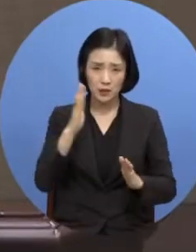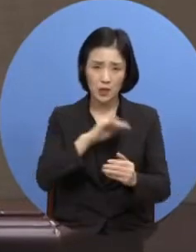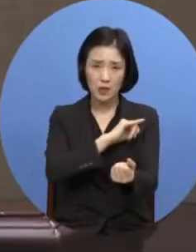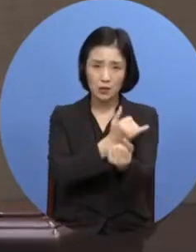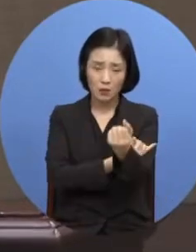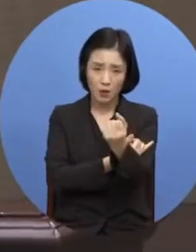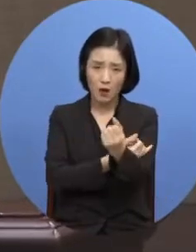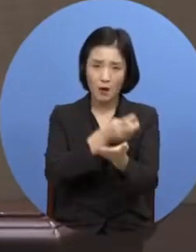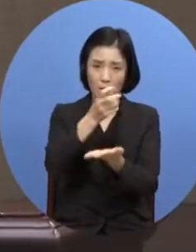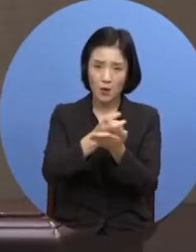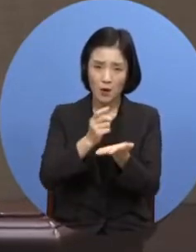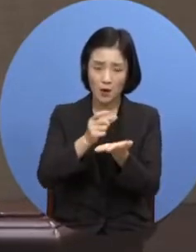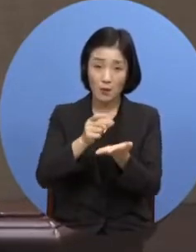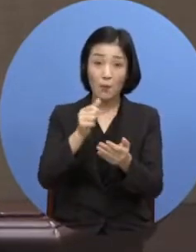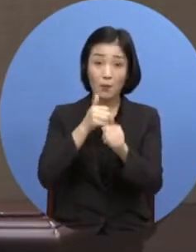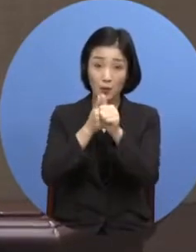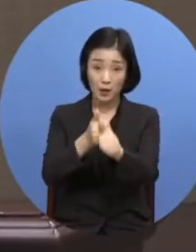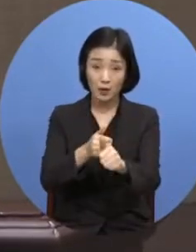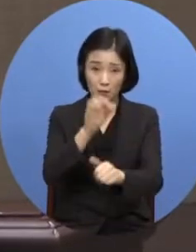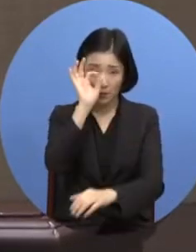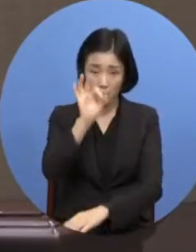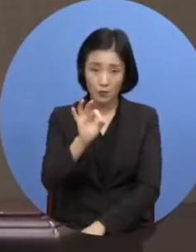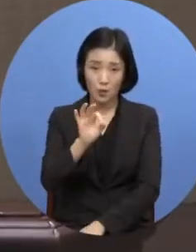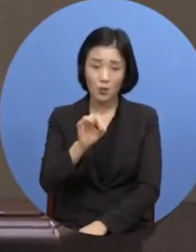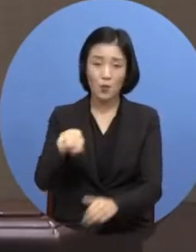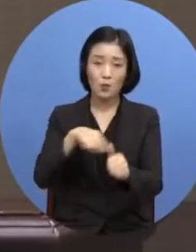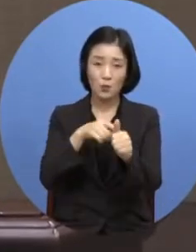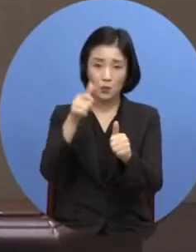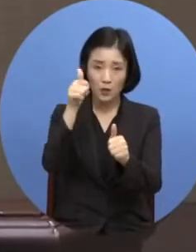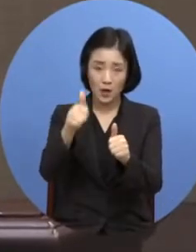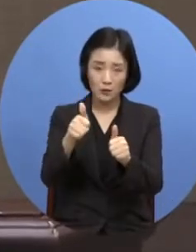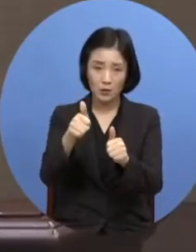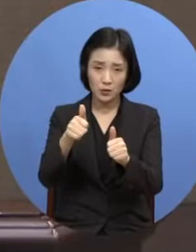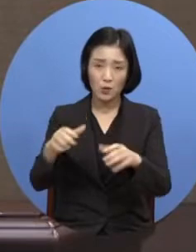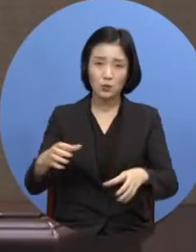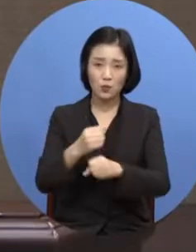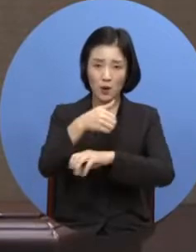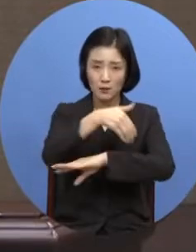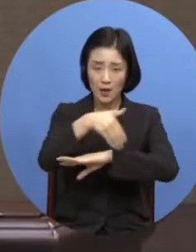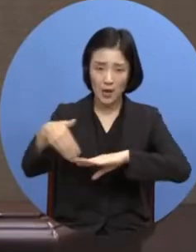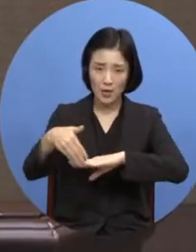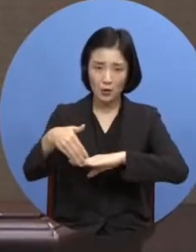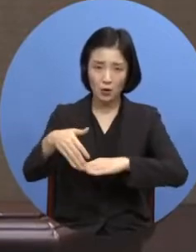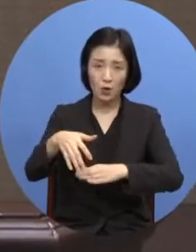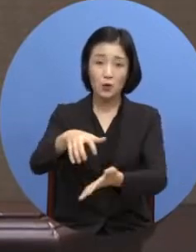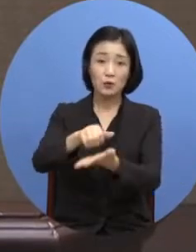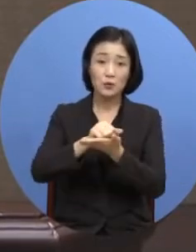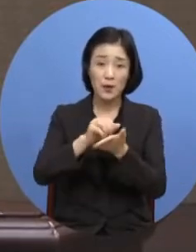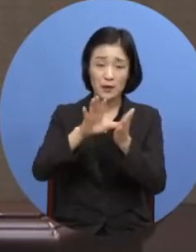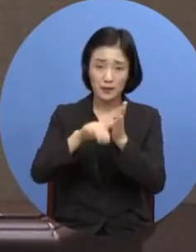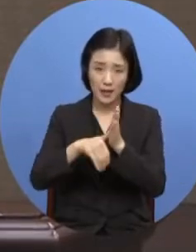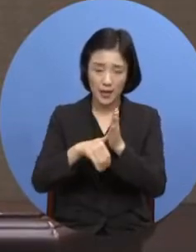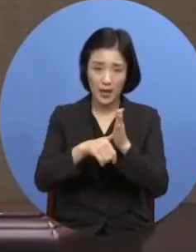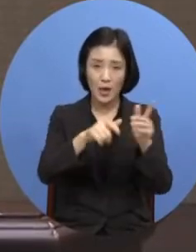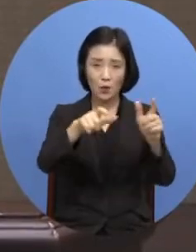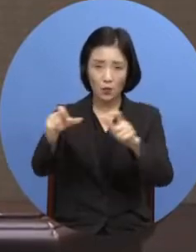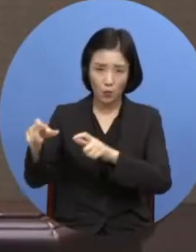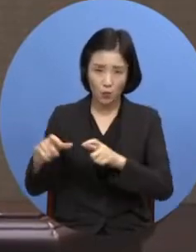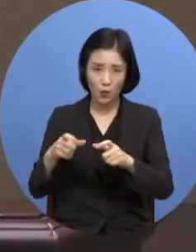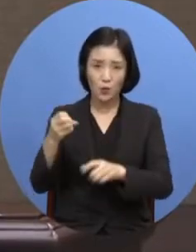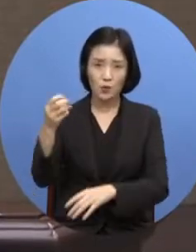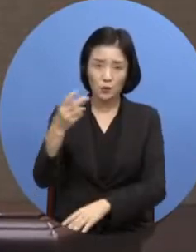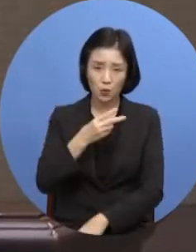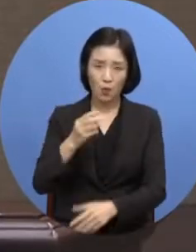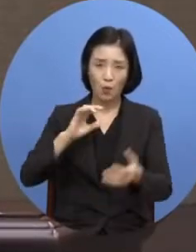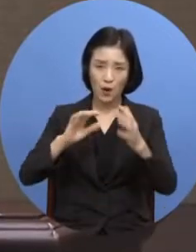따르면 교육감은 학생인권종합계획을 수립할 경우에 공청회, 토론회, 지역순회, 간담회 등을